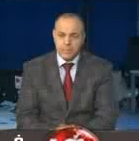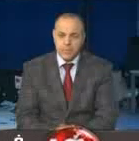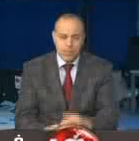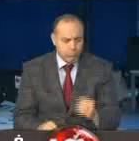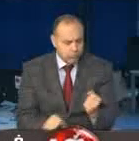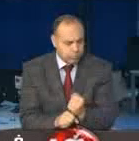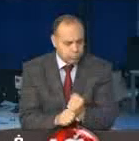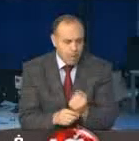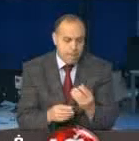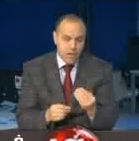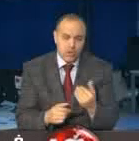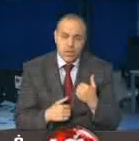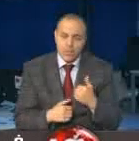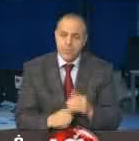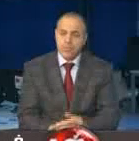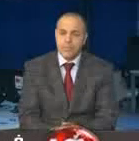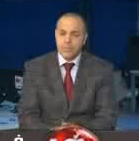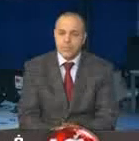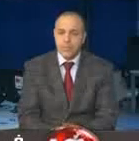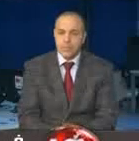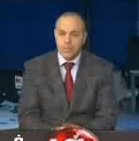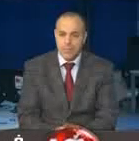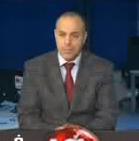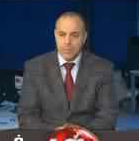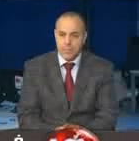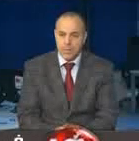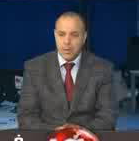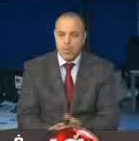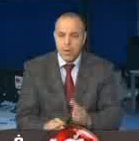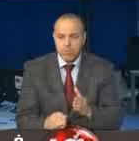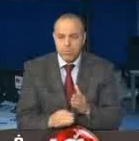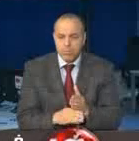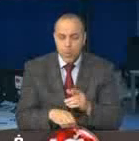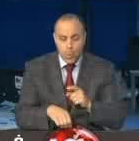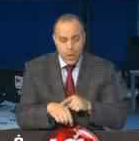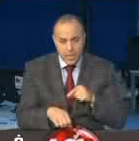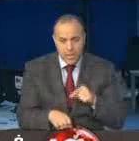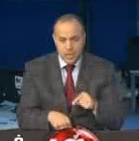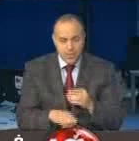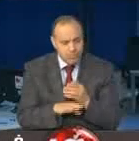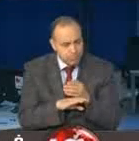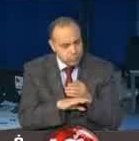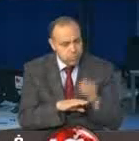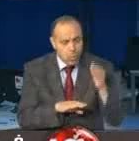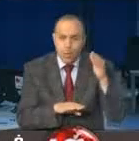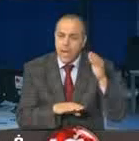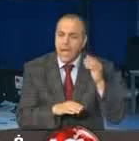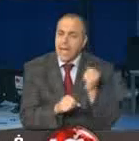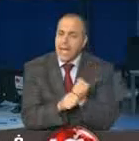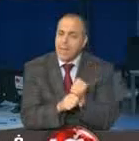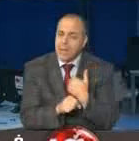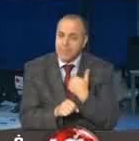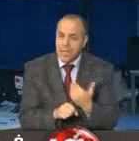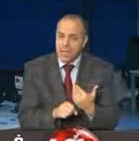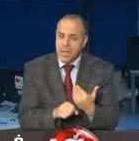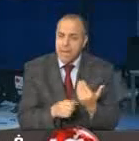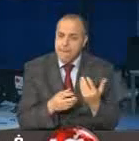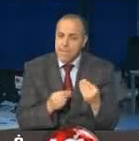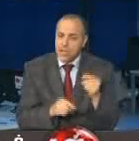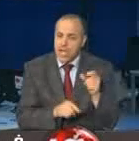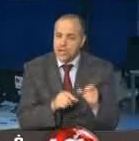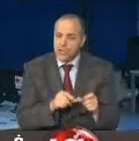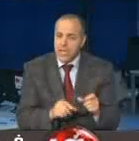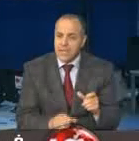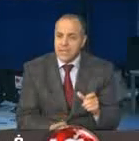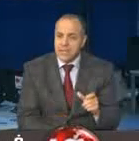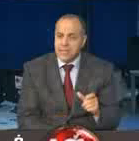اشتغلت كثير يعني باش نفتح يعني رواق هذا باش يكمل، يعني فهمتني، وبرشا من الناس على